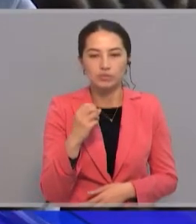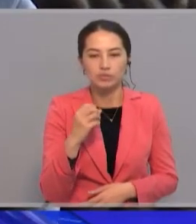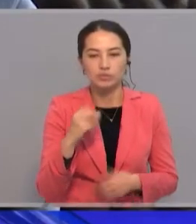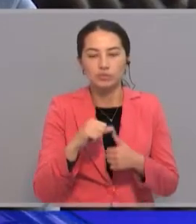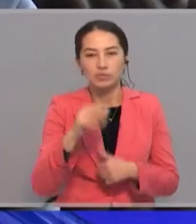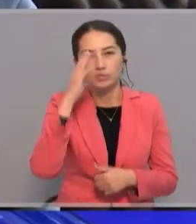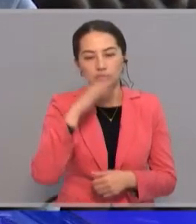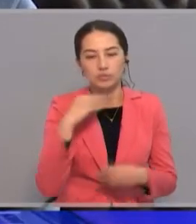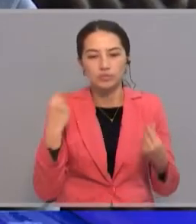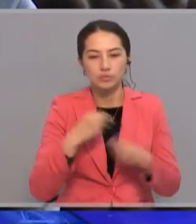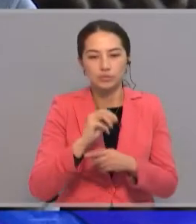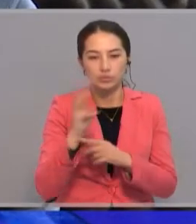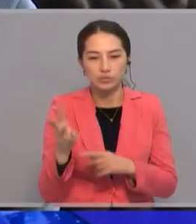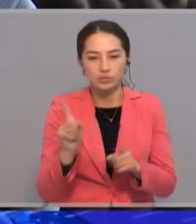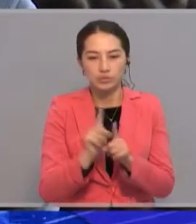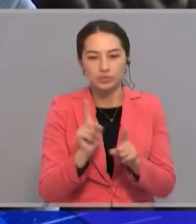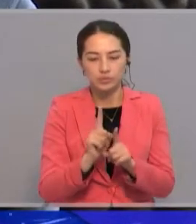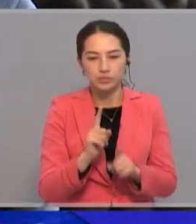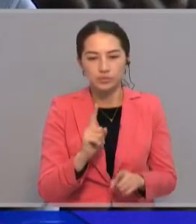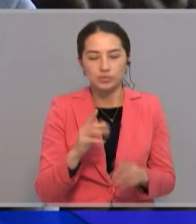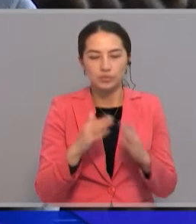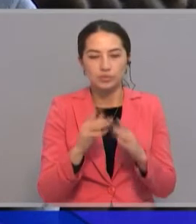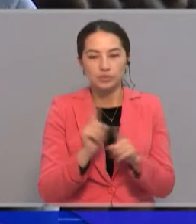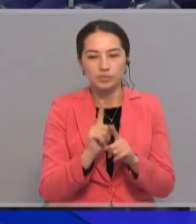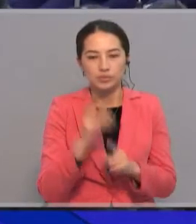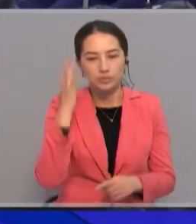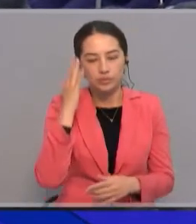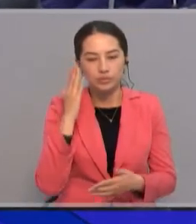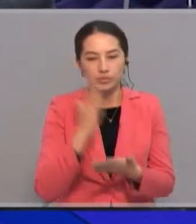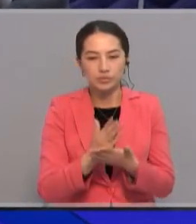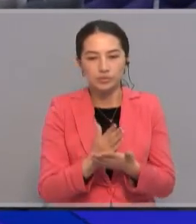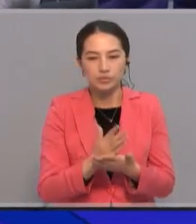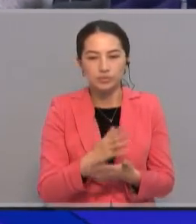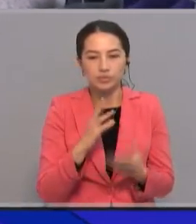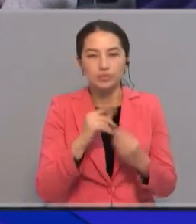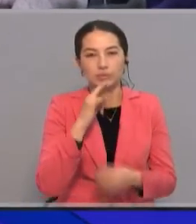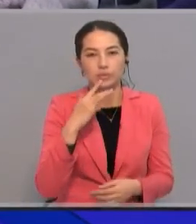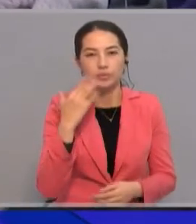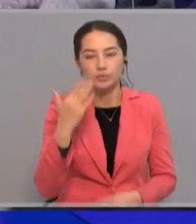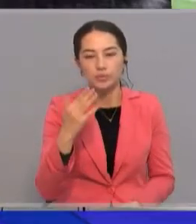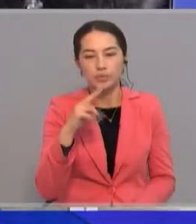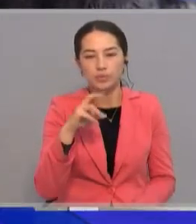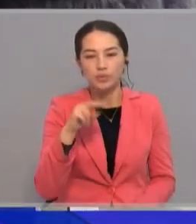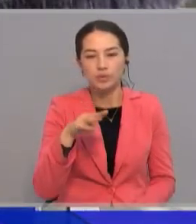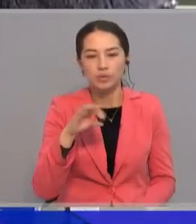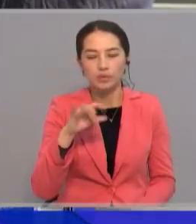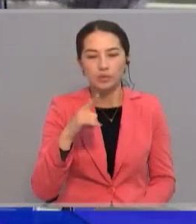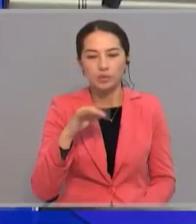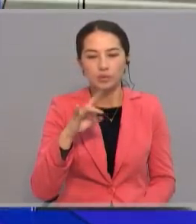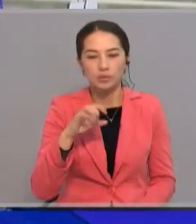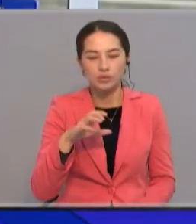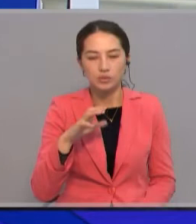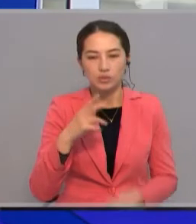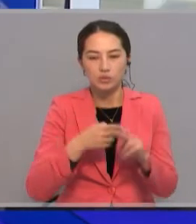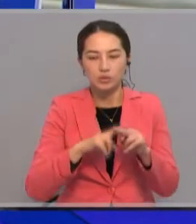да әкеме де куртка алдым әлде. Үйдегілерге де алсам ба деген ой бар. Ресейдің Пятигорск қаласы қымбат бағалы аң